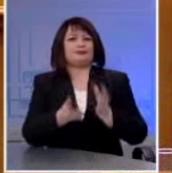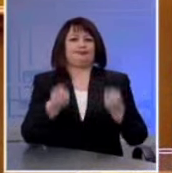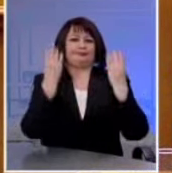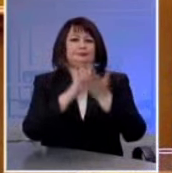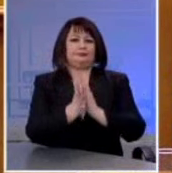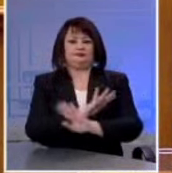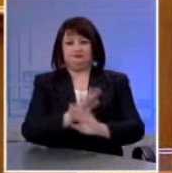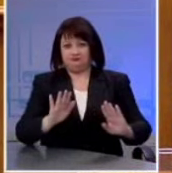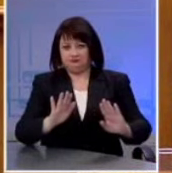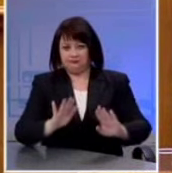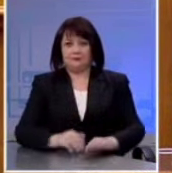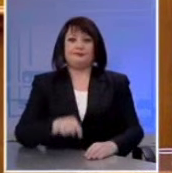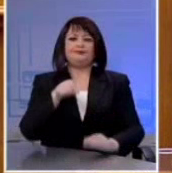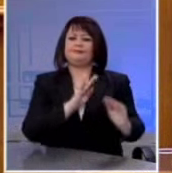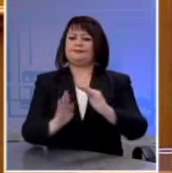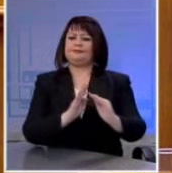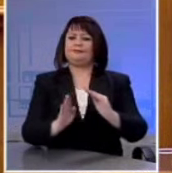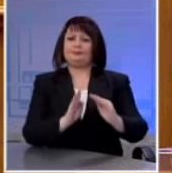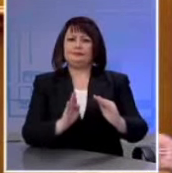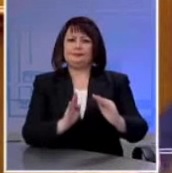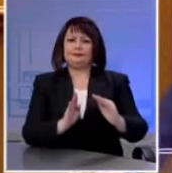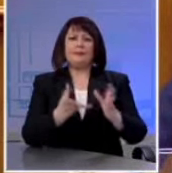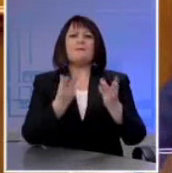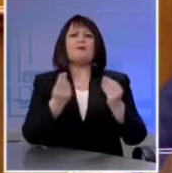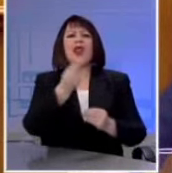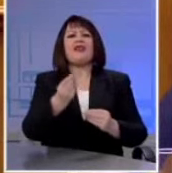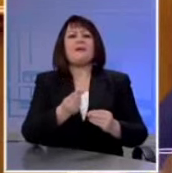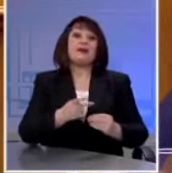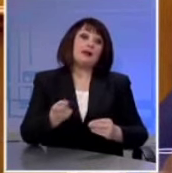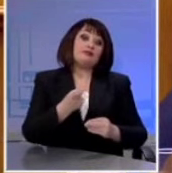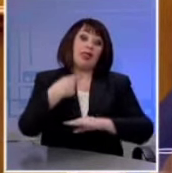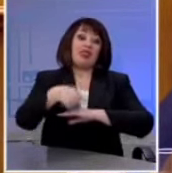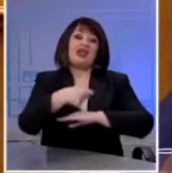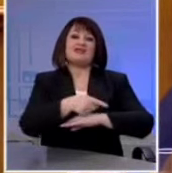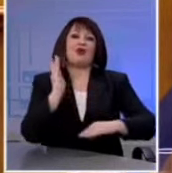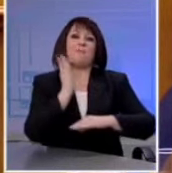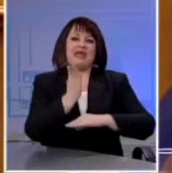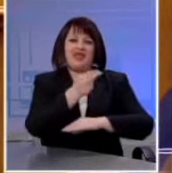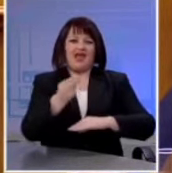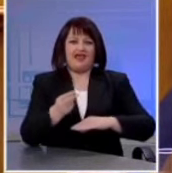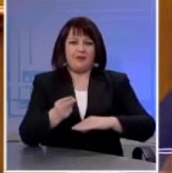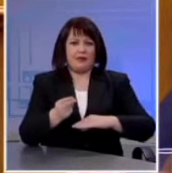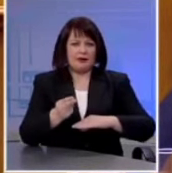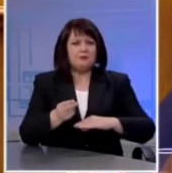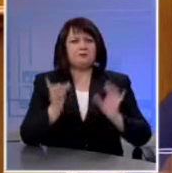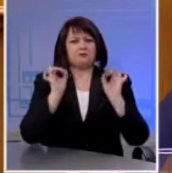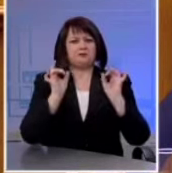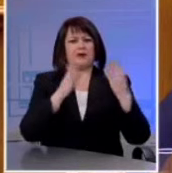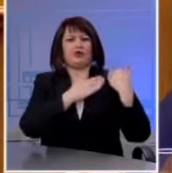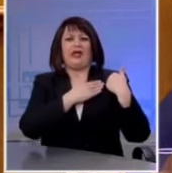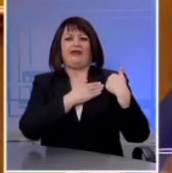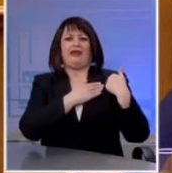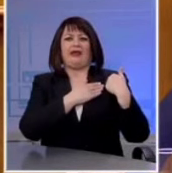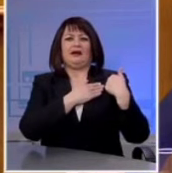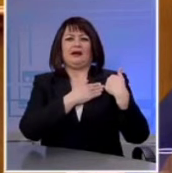Σας έχει προφυλάξει από την εξέταση σωρίας ποινικών υποθέσεων που ακριβώς εξαιτίας αυτής της προθεσμίας